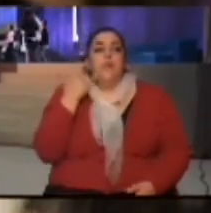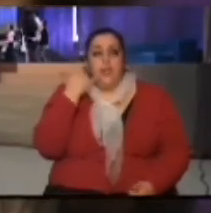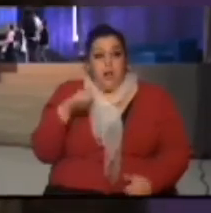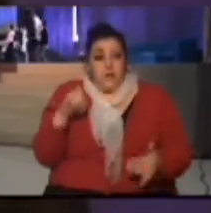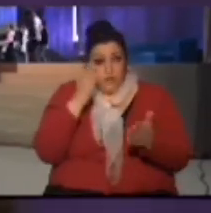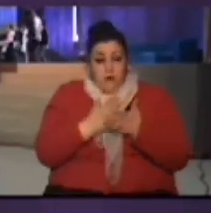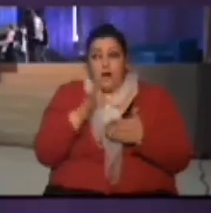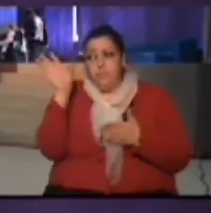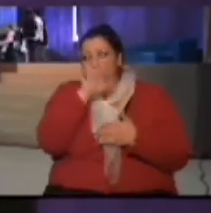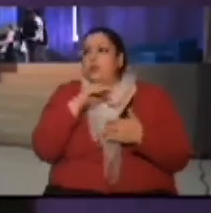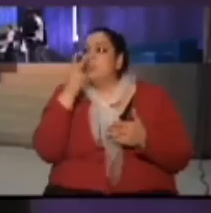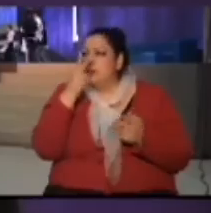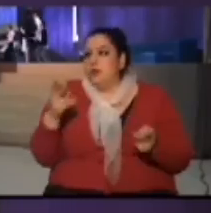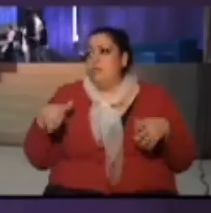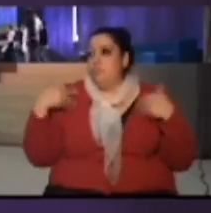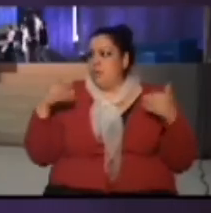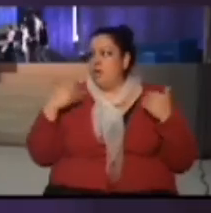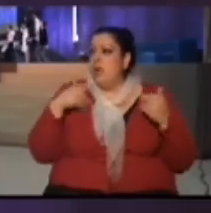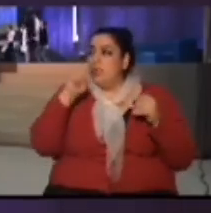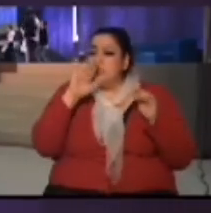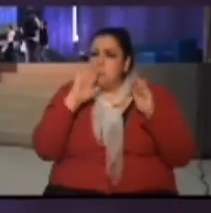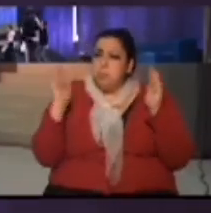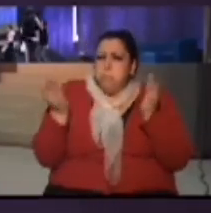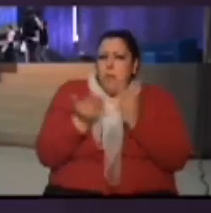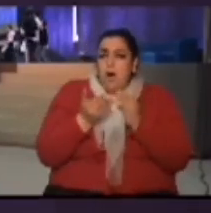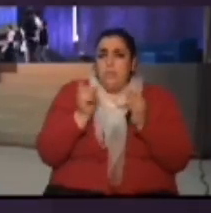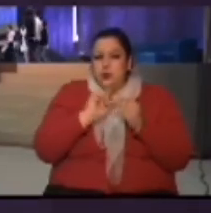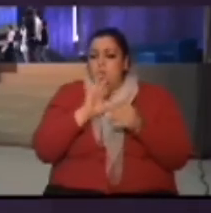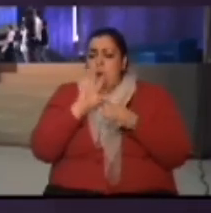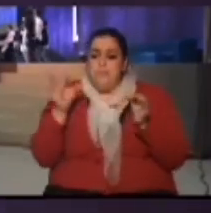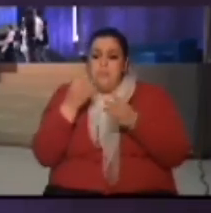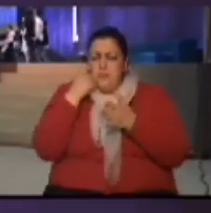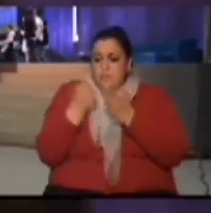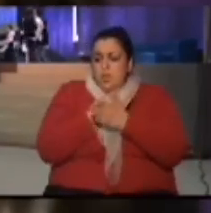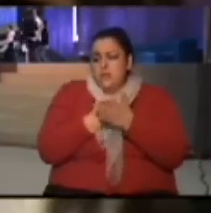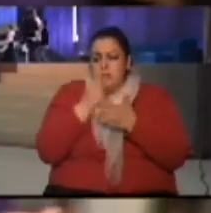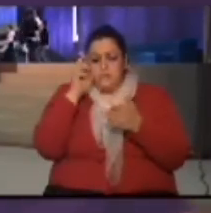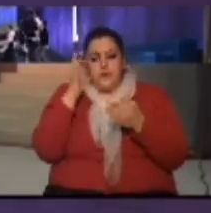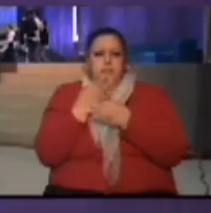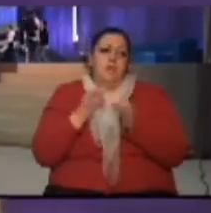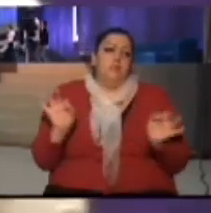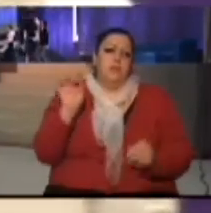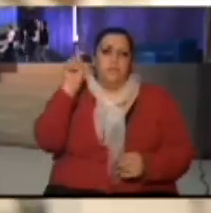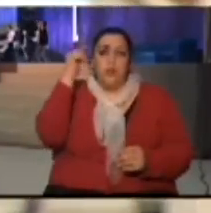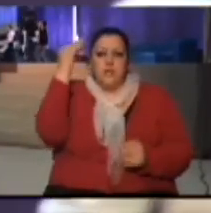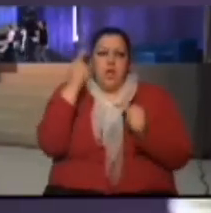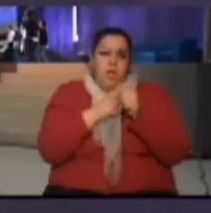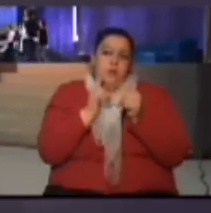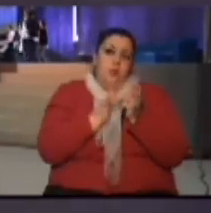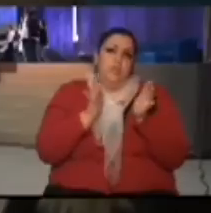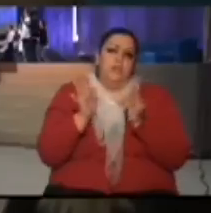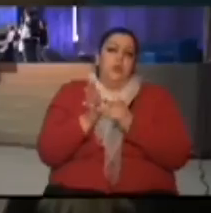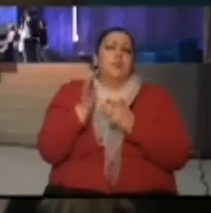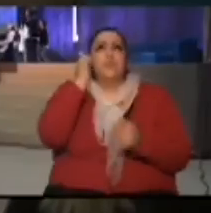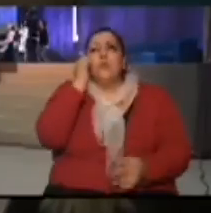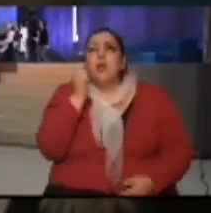բժիշկը, որովհետև նա է փակուղուցանողը, նրան ուննա Հիսուս Քրիստոս։ Ալելույա։ Ես տեսնում եմ ձեռքեր,